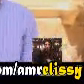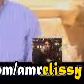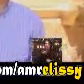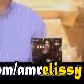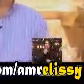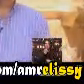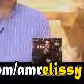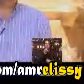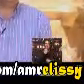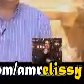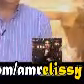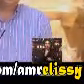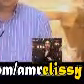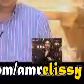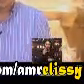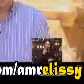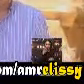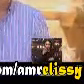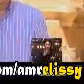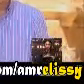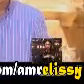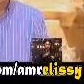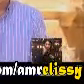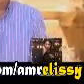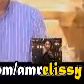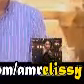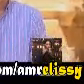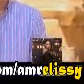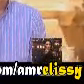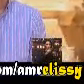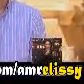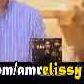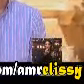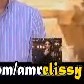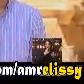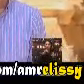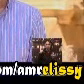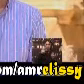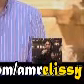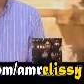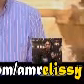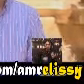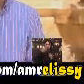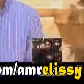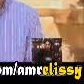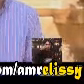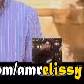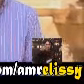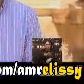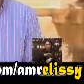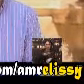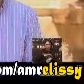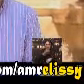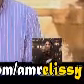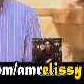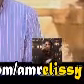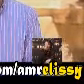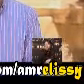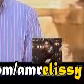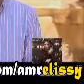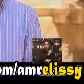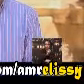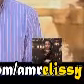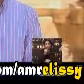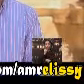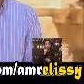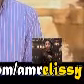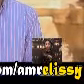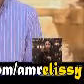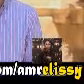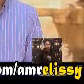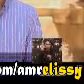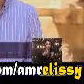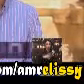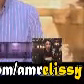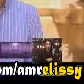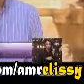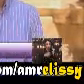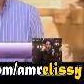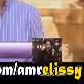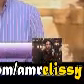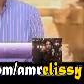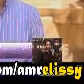قضيه الادويه. في ظاهره غريبه جدا ان كتير من الادويه المهمه والخاصه بالامراض المزمنه مختفيه، او خلينا اقول